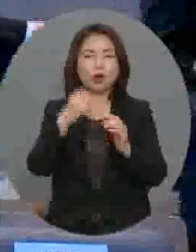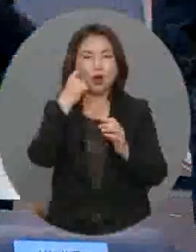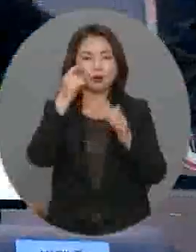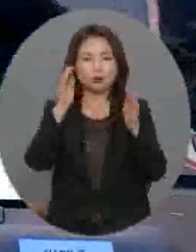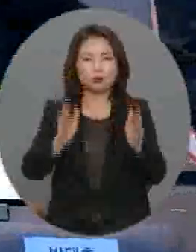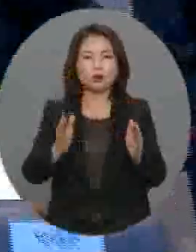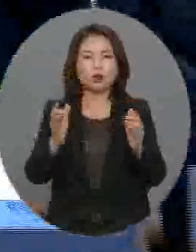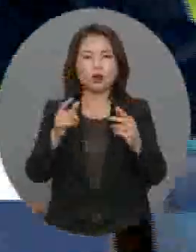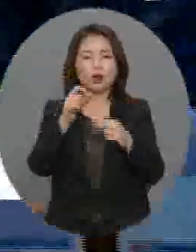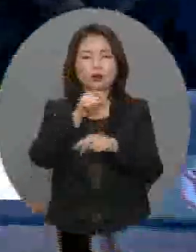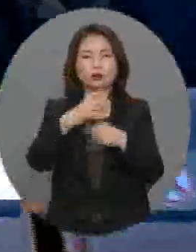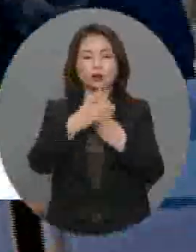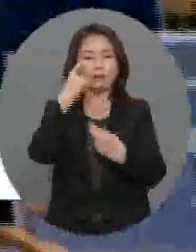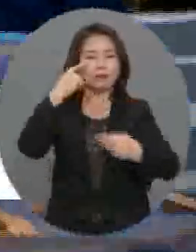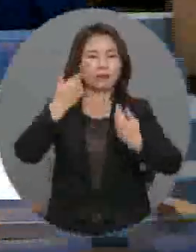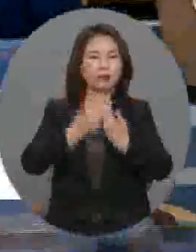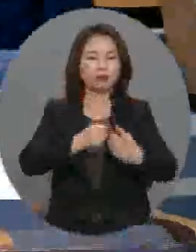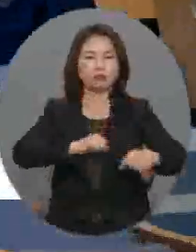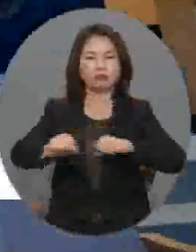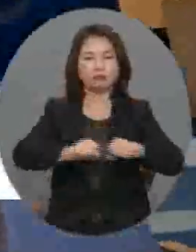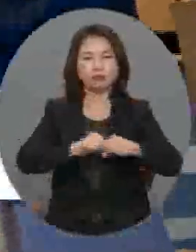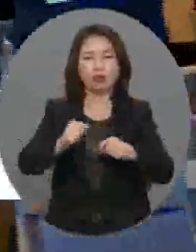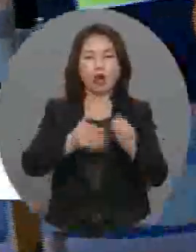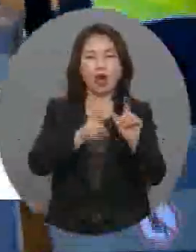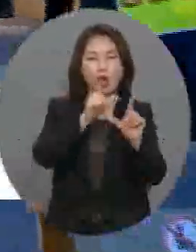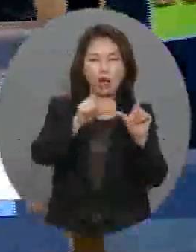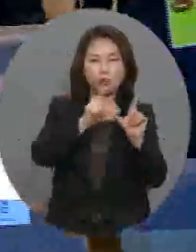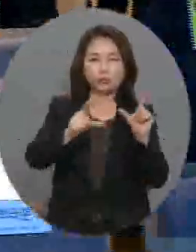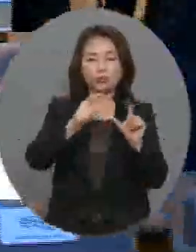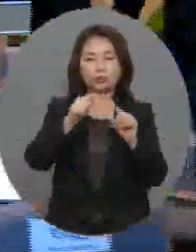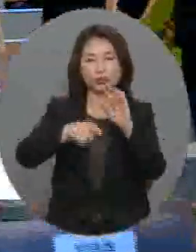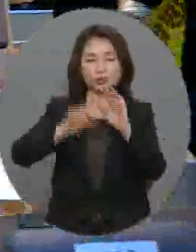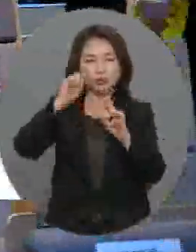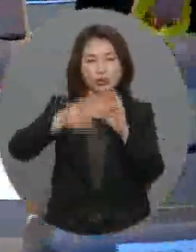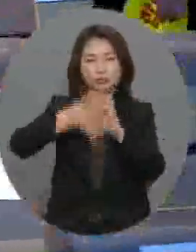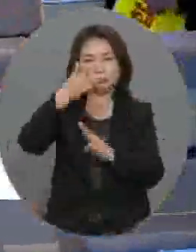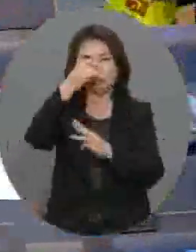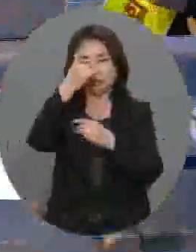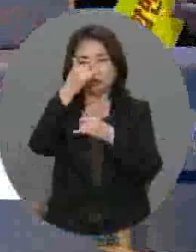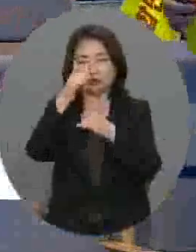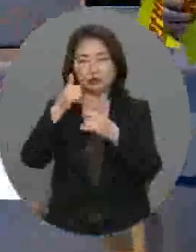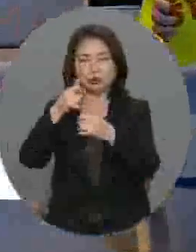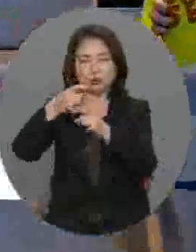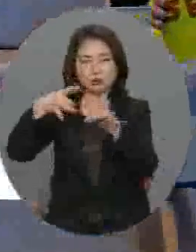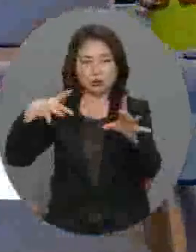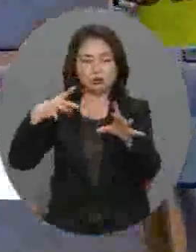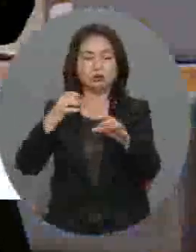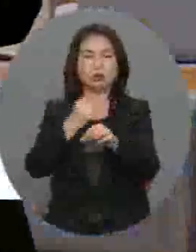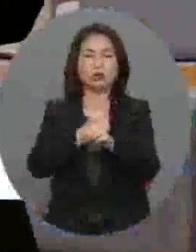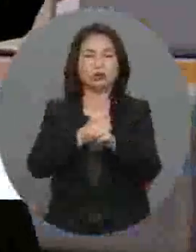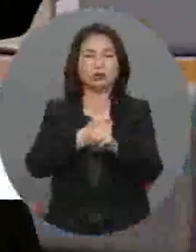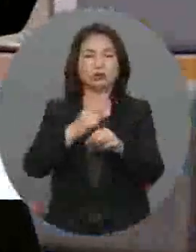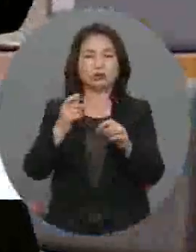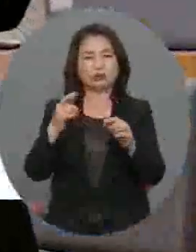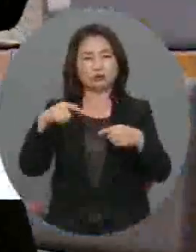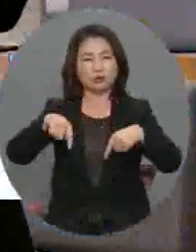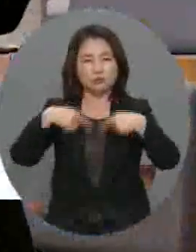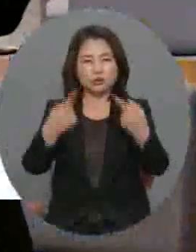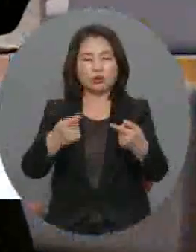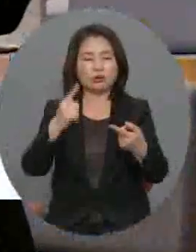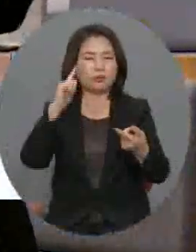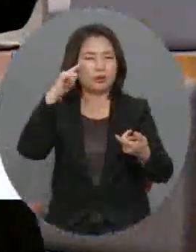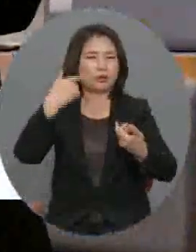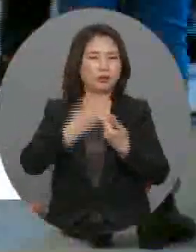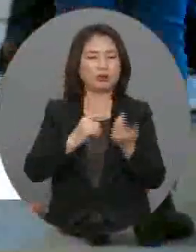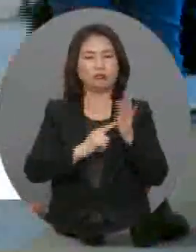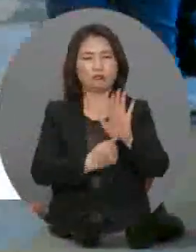달째 행정통합 반대 운동을 벌이고 있는 안동과 영주, 예천의 시군 의원들이 참석해 반대 의사를